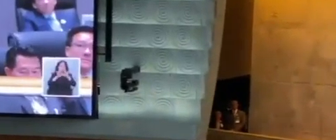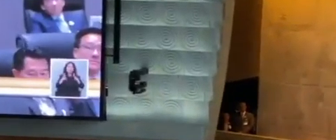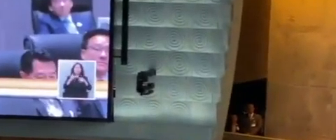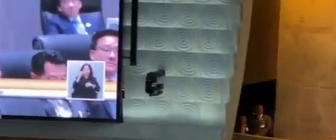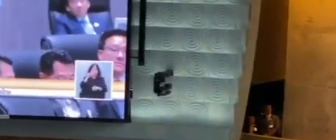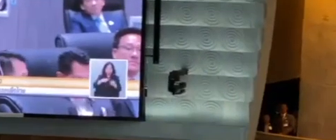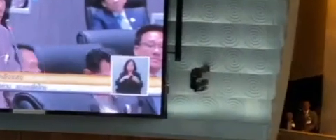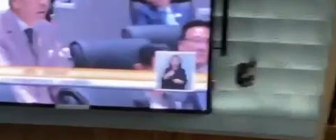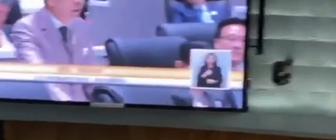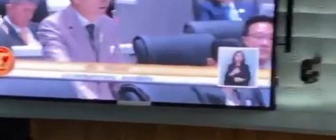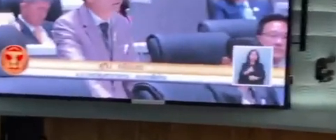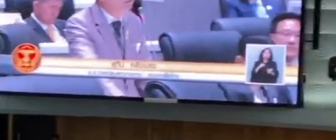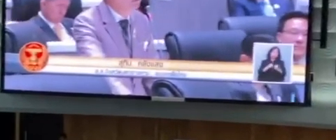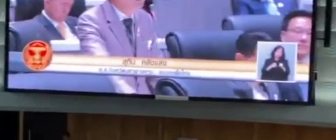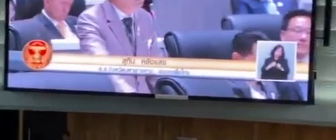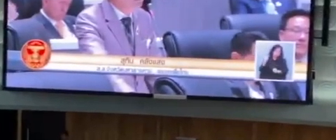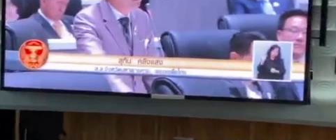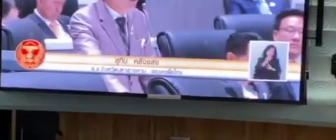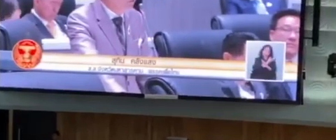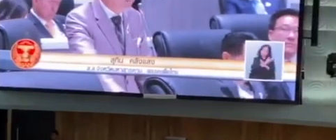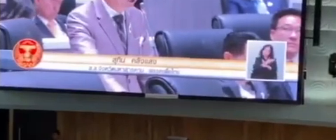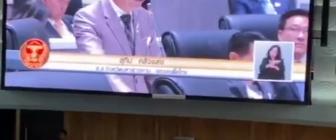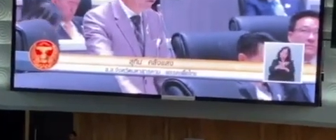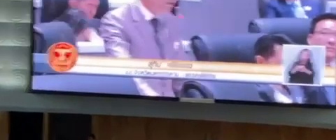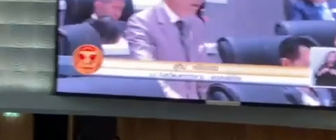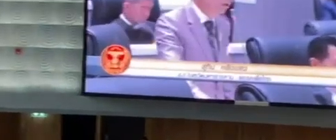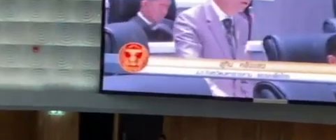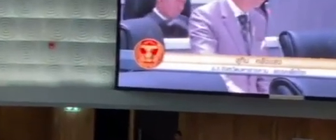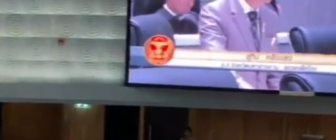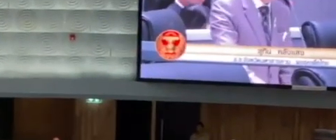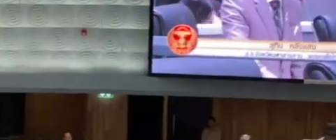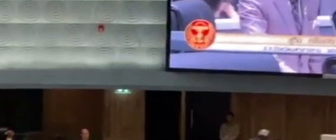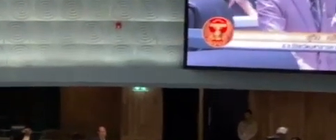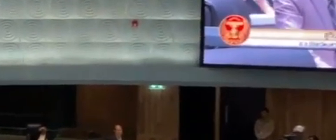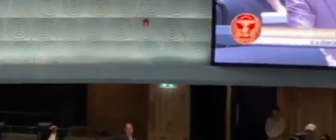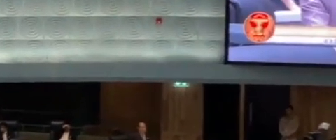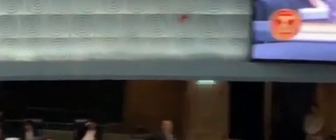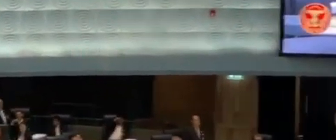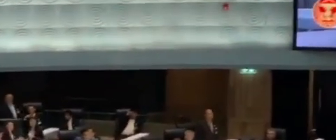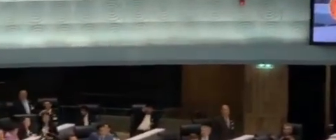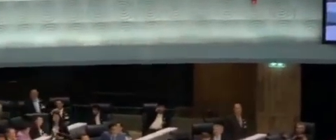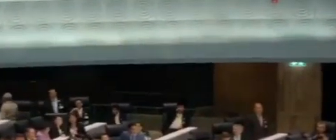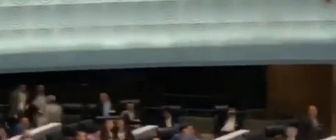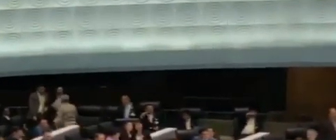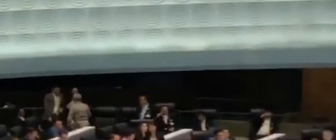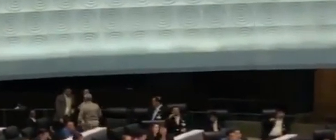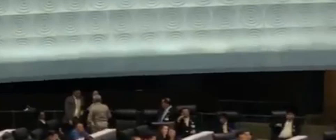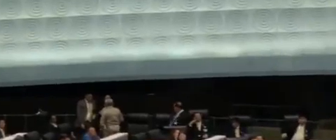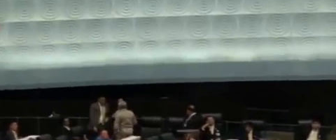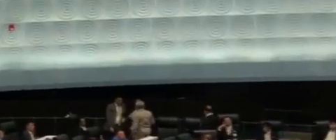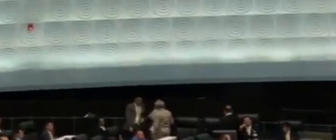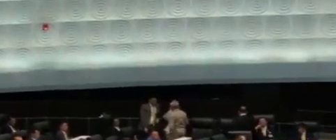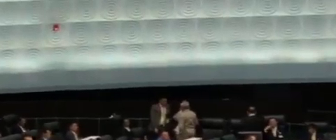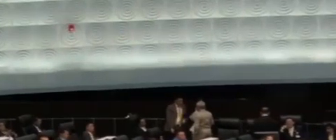พวกเราเคยประสบปัญหานี้มาตลอดและยุติปัญหาของพวกเราคือไม่มีเสียงนับใหม่